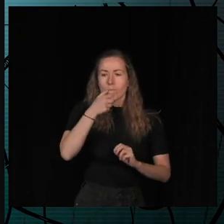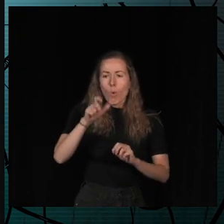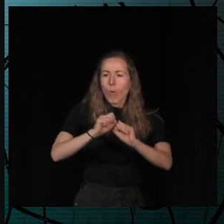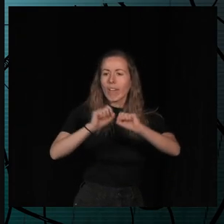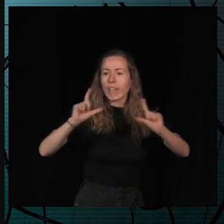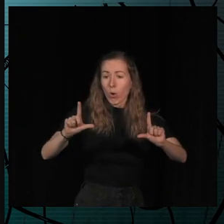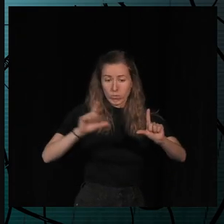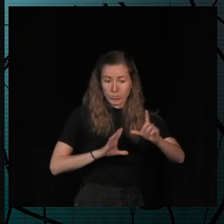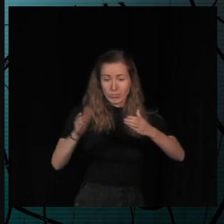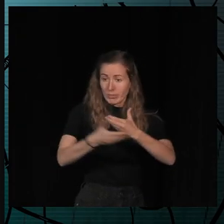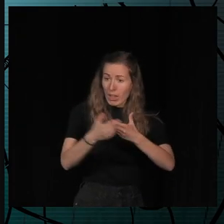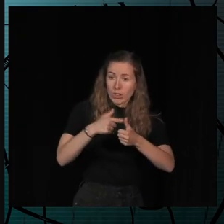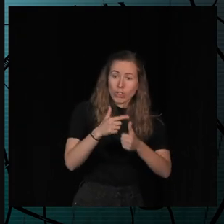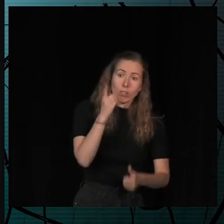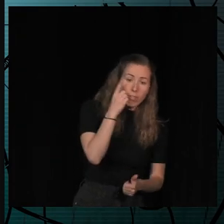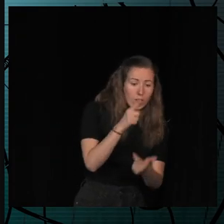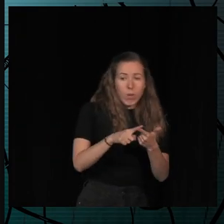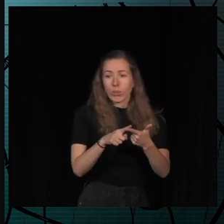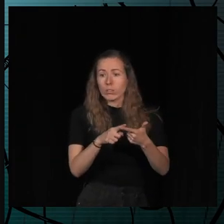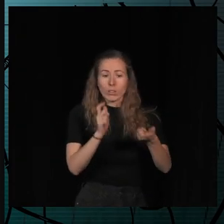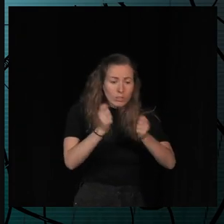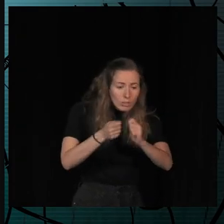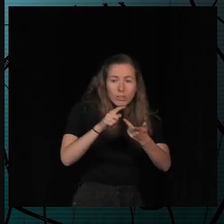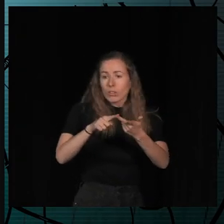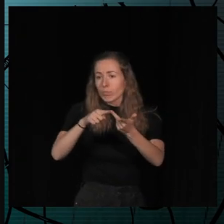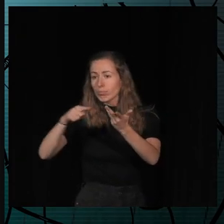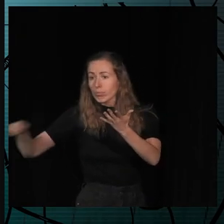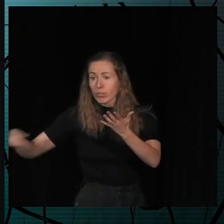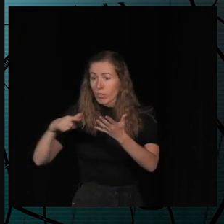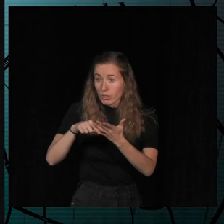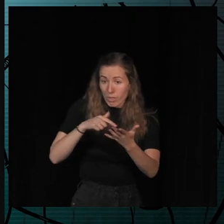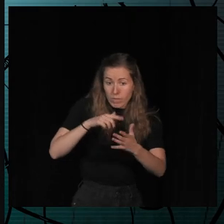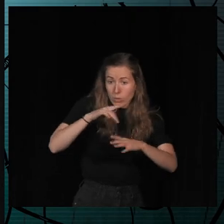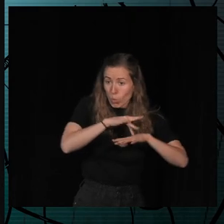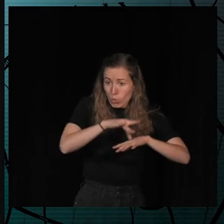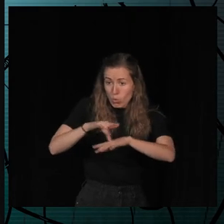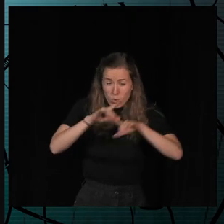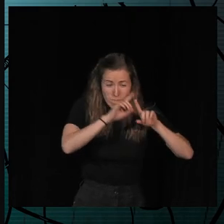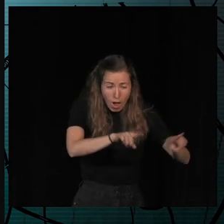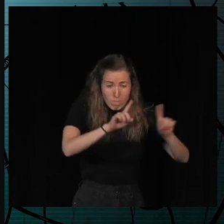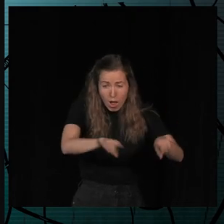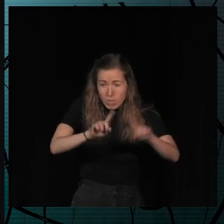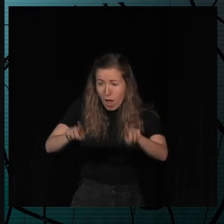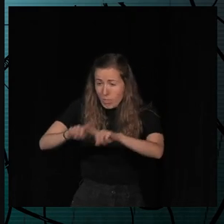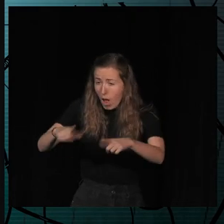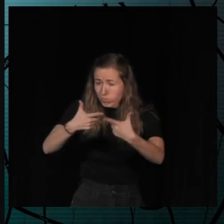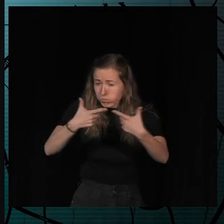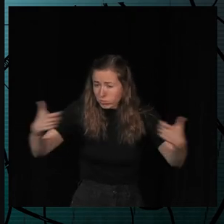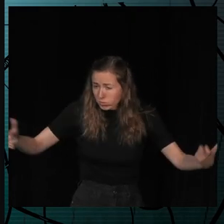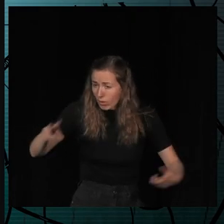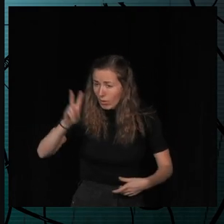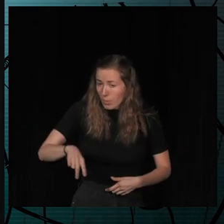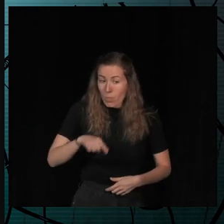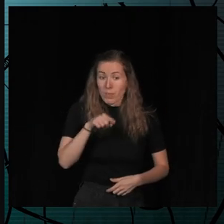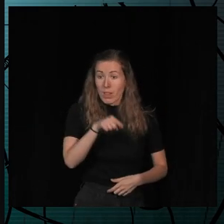différentes et peut-être c'est ça qui est important et pas l'écran soit et moi je veux enfin vraiment j'insiste là-dessus euh là là on a